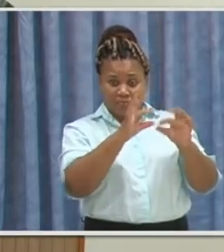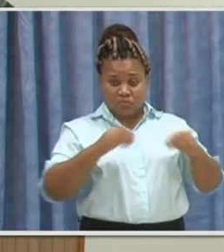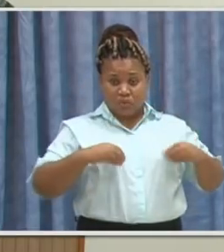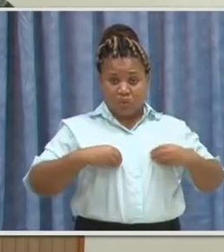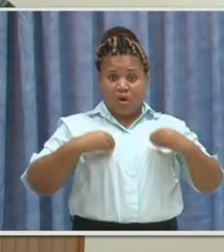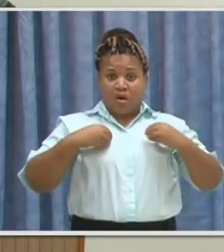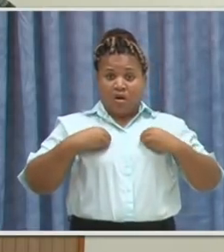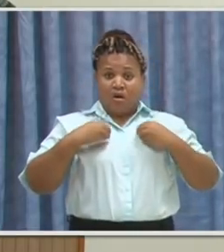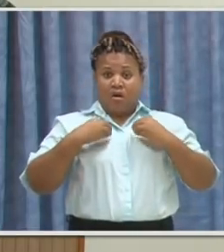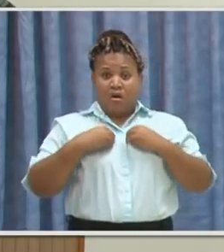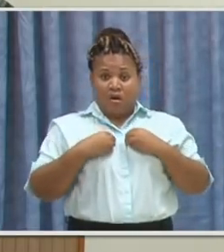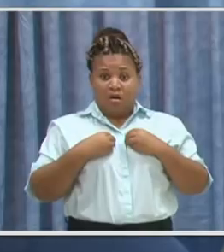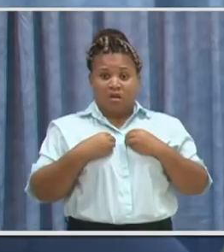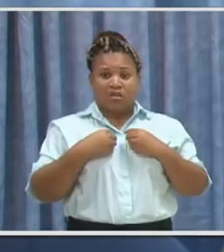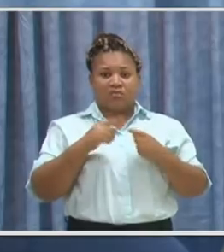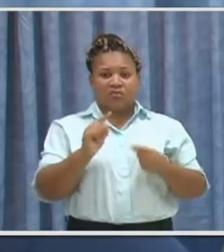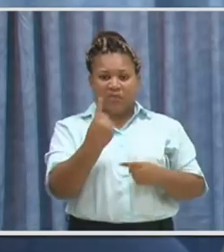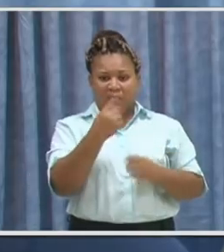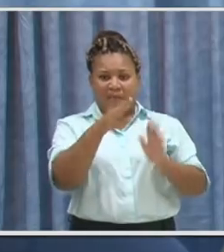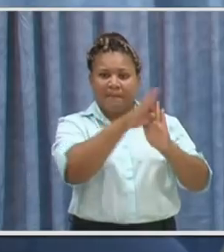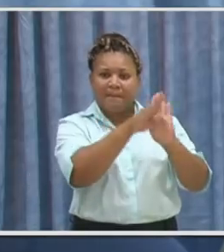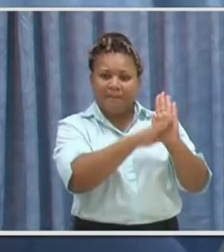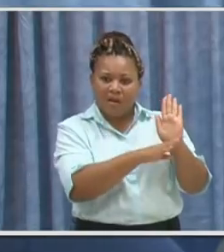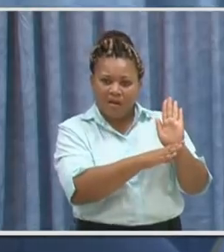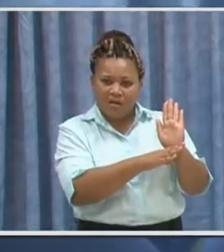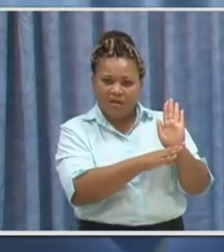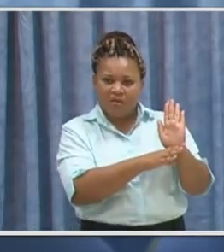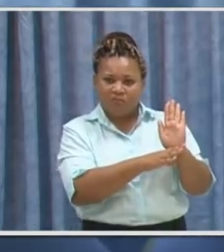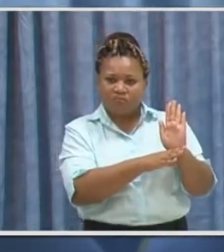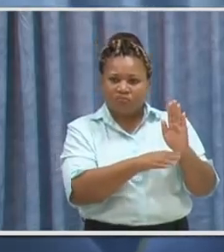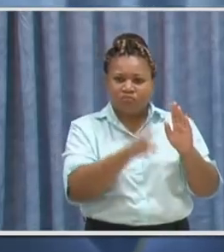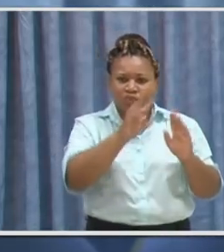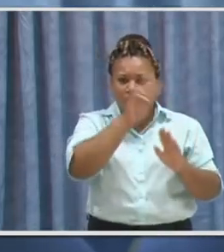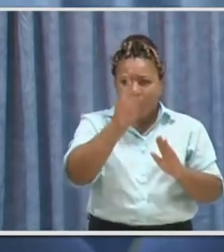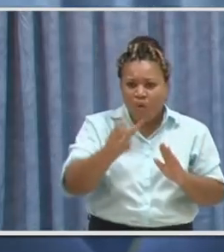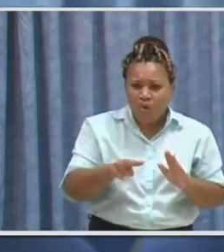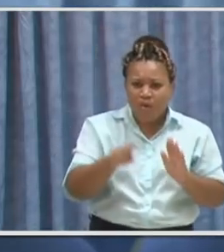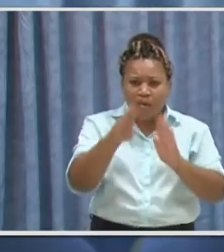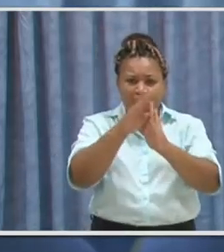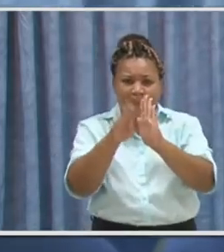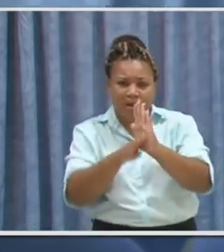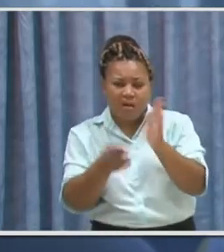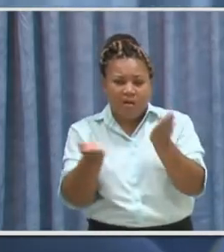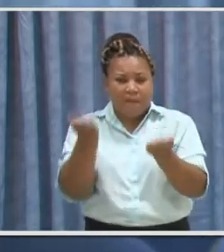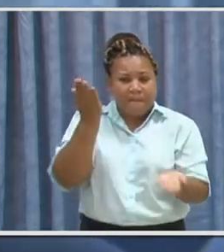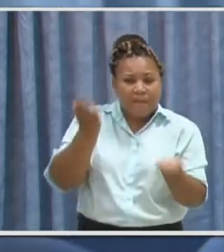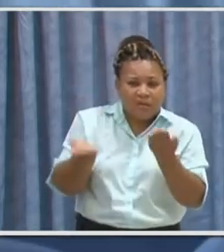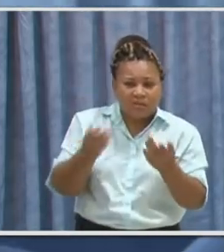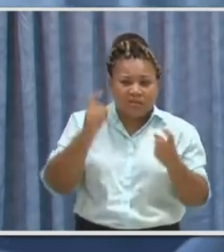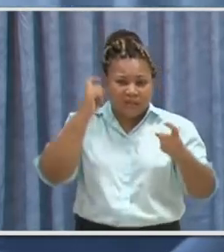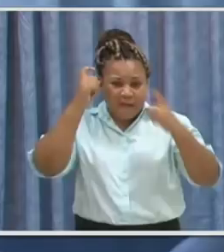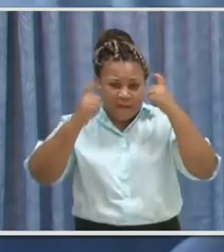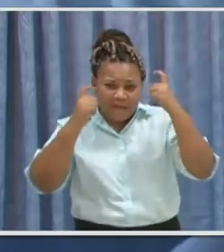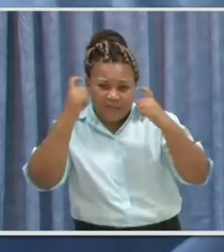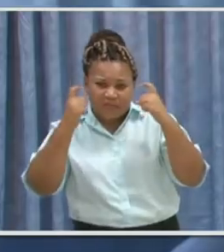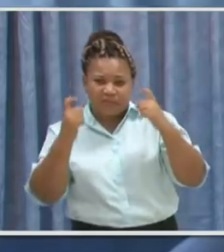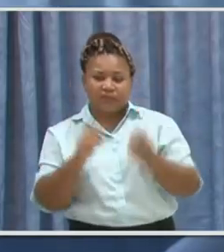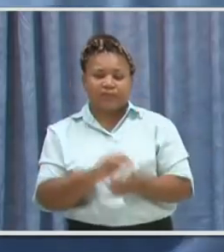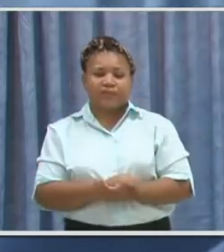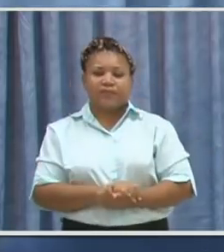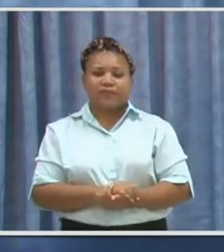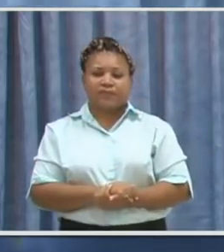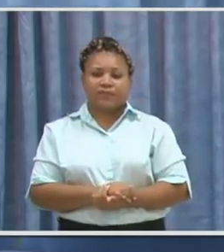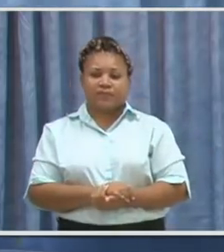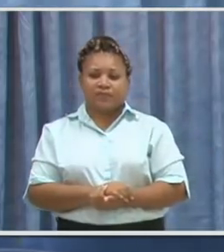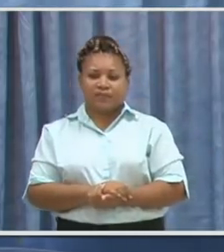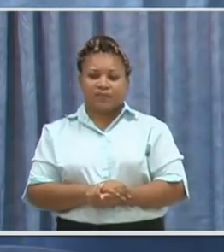facilité. Peut-être Marie demande la première question comme on pas tout comprendre mon PC dit les mon pose le plan là est-ce qu'il nous pour retourner lockdown ou ça nous apprendre les sont from the first